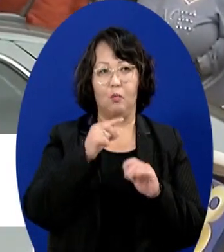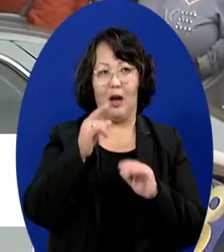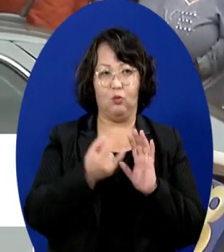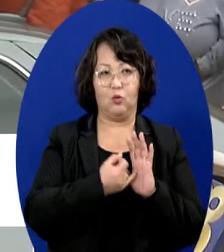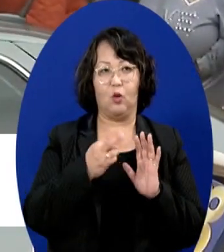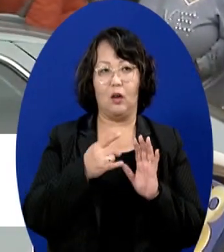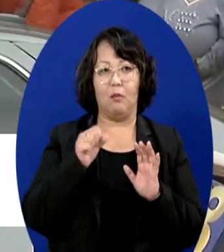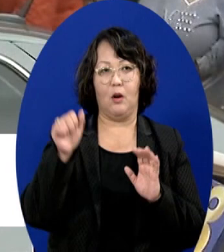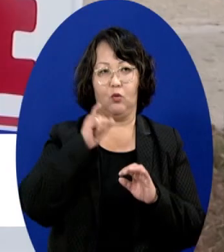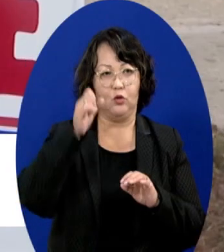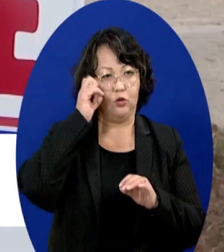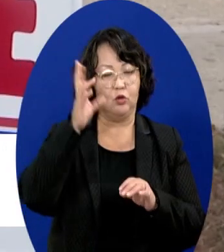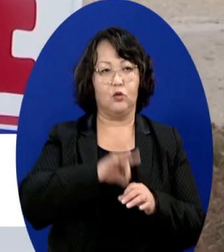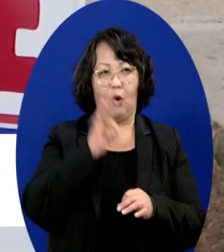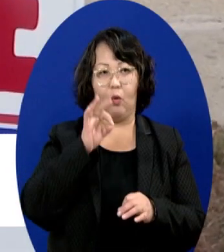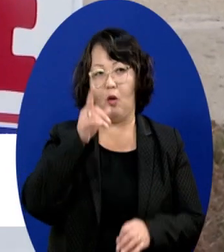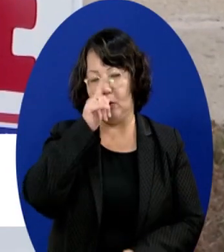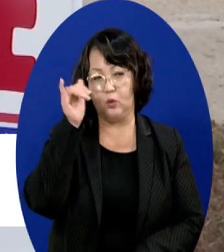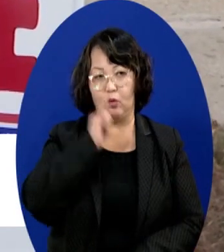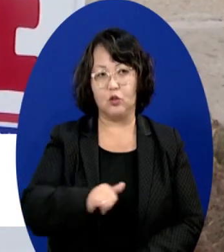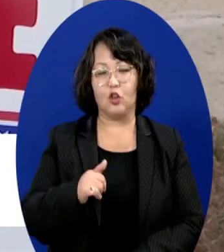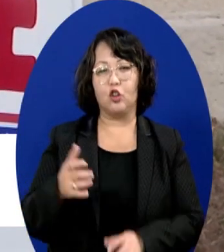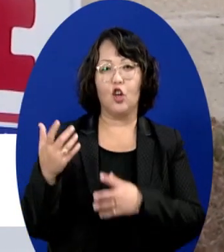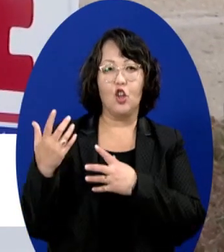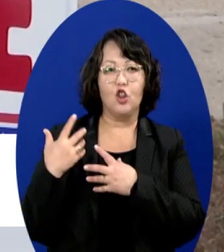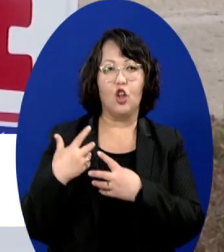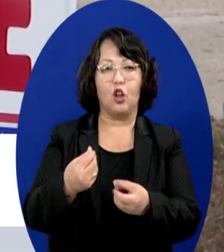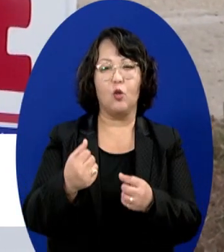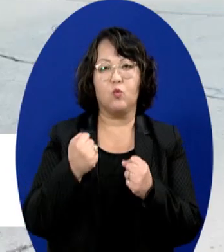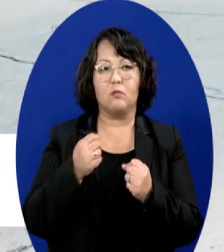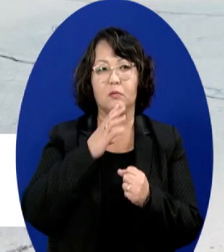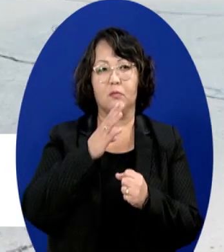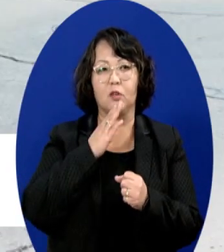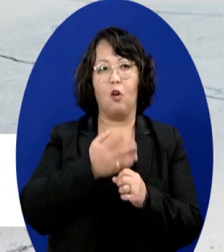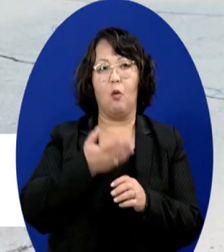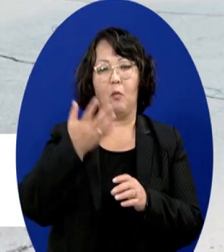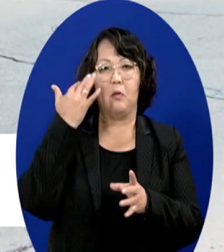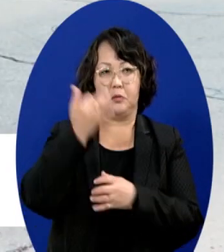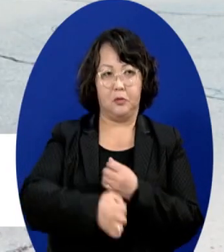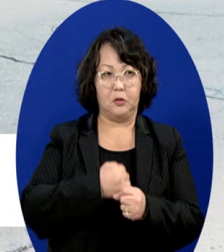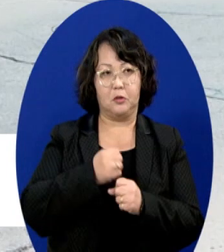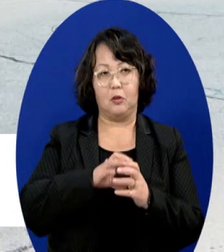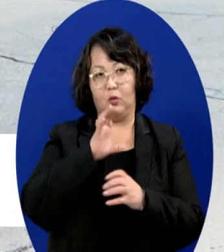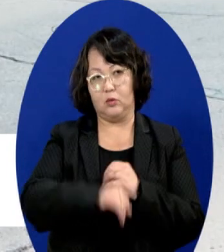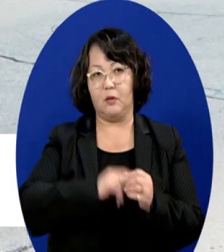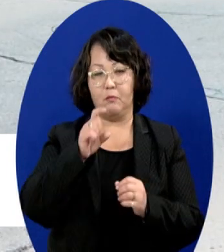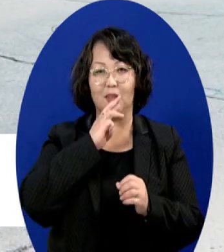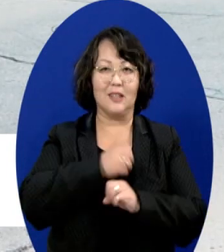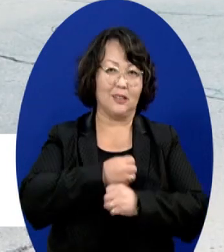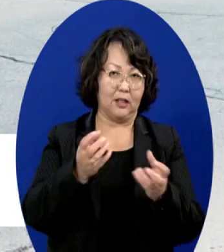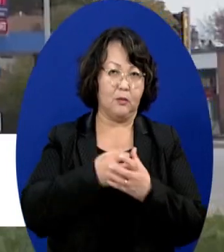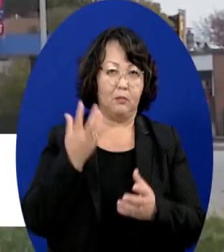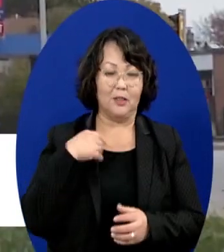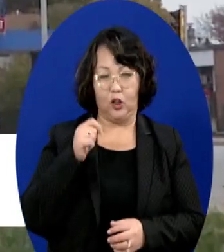Америкийн ерөнхийлөгчийн сонгуульд Оросын албаны улс нөлөөлөх гэж оролцсон талаарх мэдээлэл өнгөрсөн жилүүдэд олон улсын хэвлэлээр цацагдж байлаа.